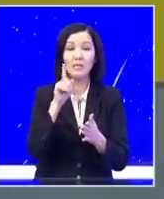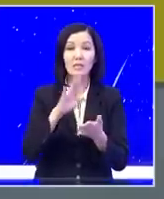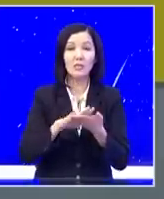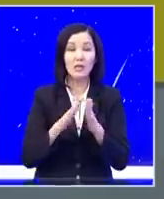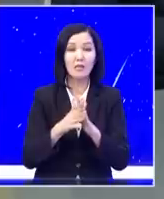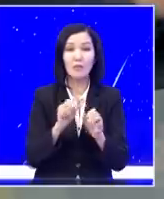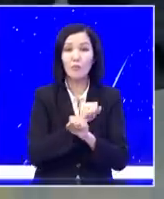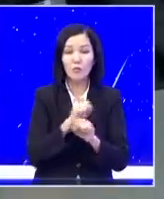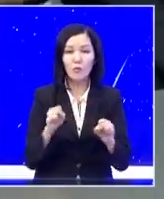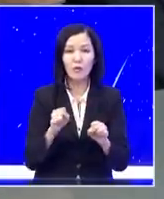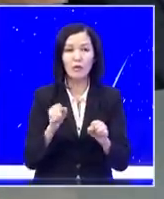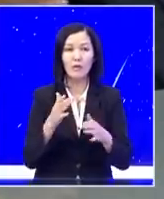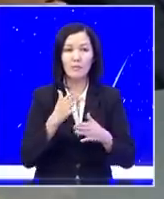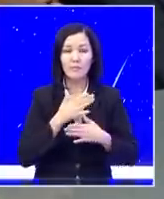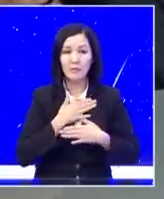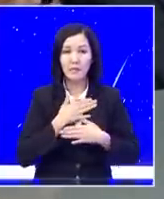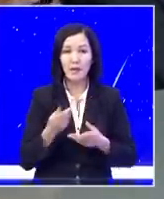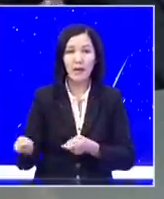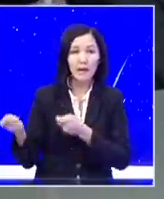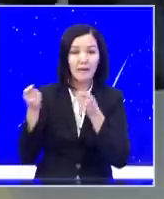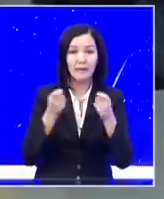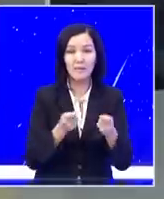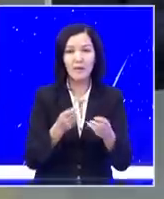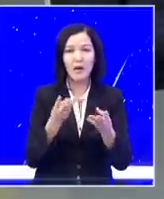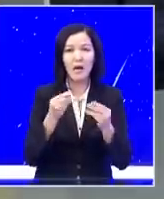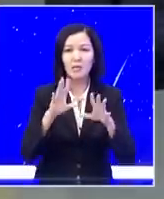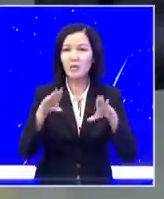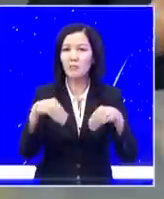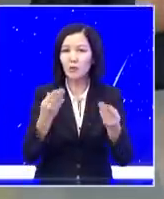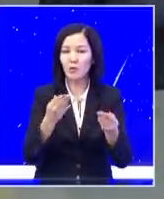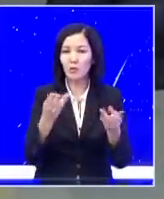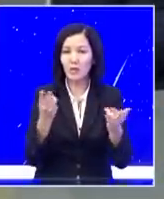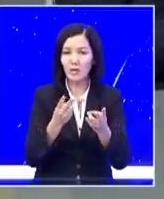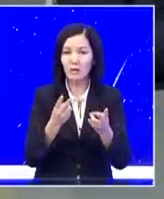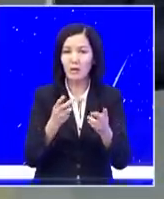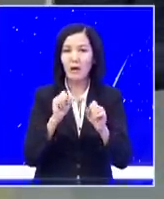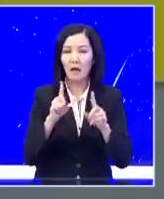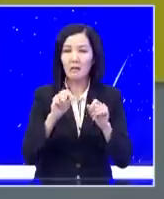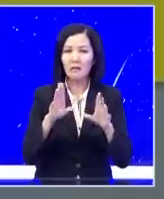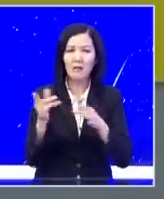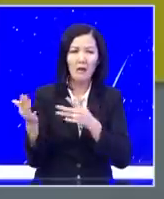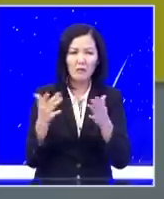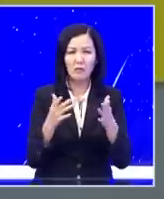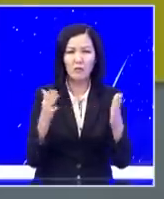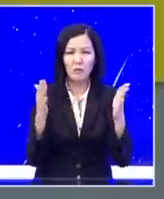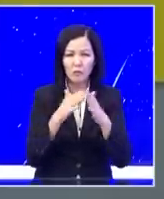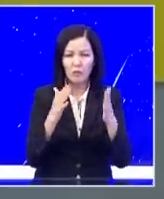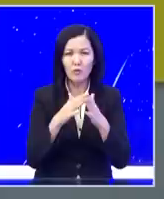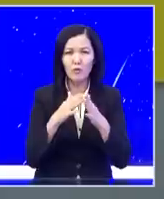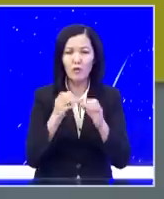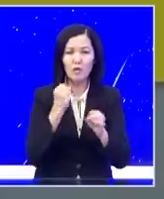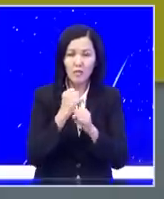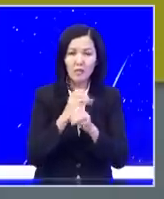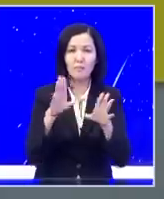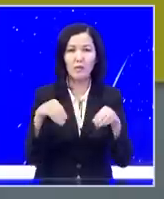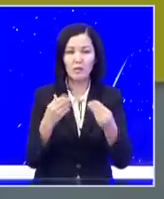те, бізге әкеп қазір, ақшаны әкеп бере салу керек. Алтынды үйіп бере салу керек, үйді жасап бере салу